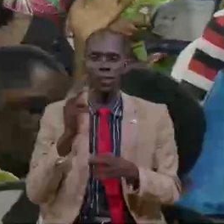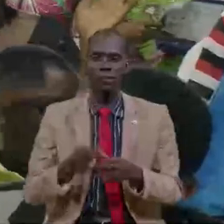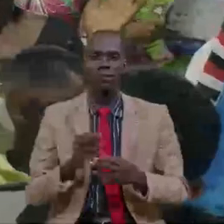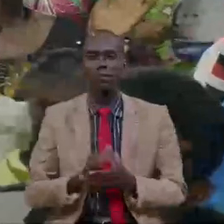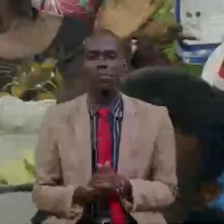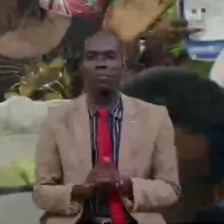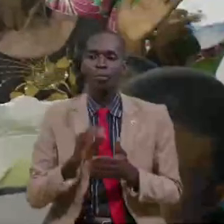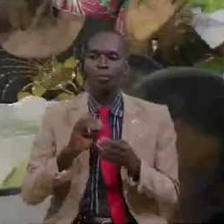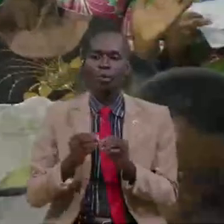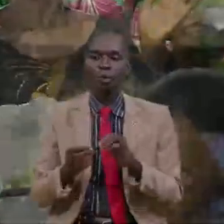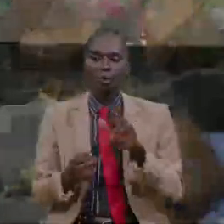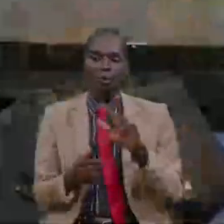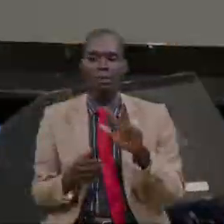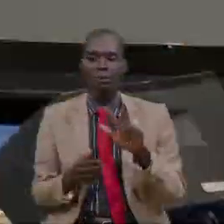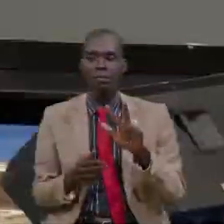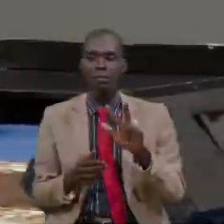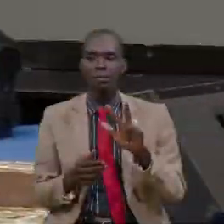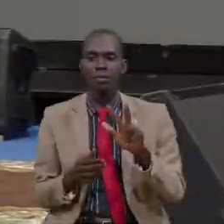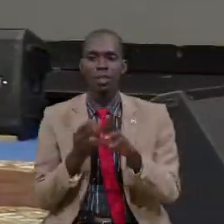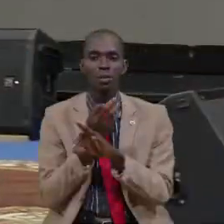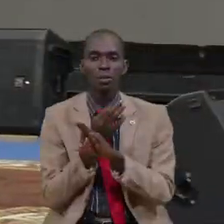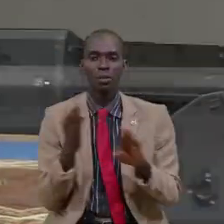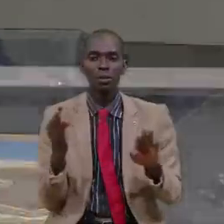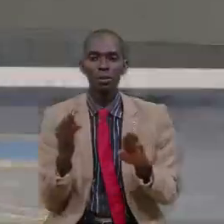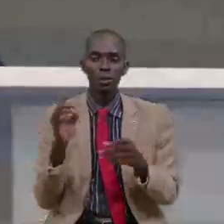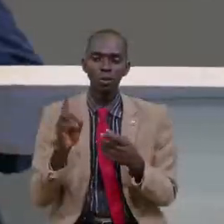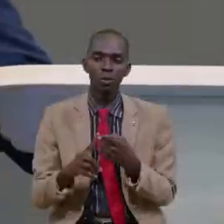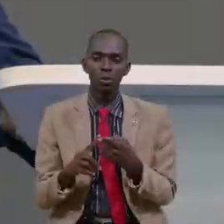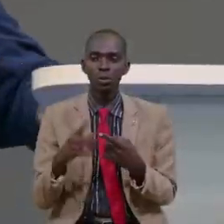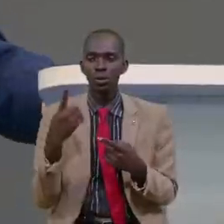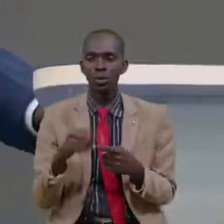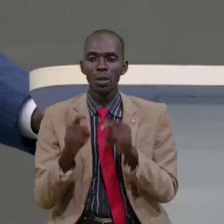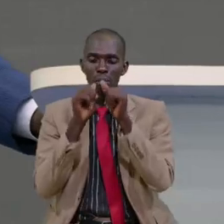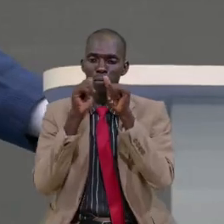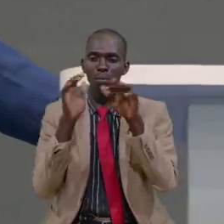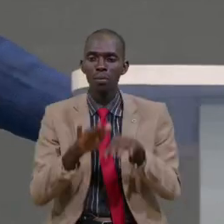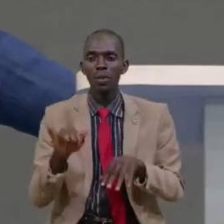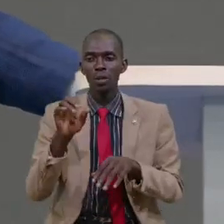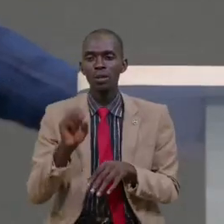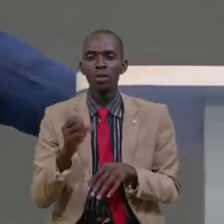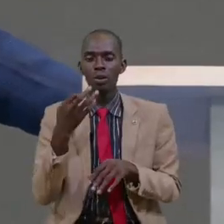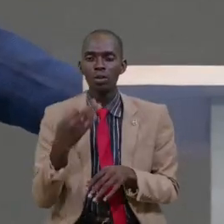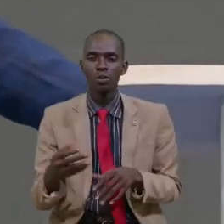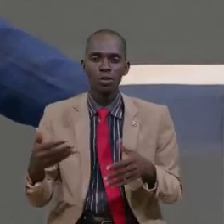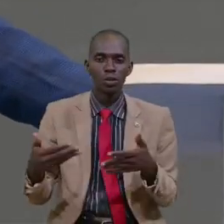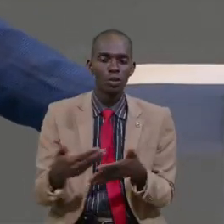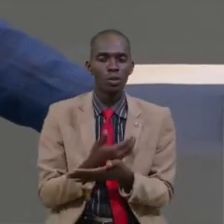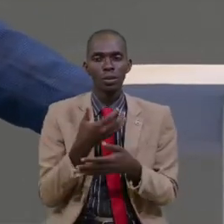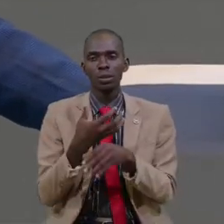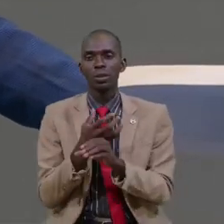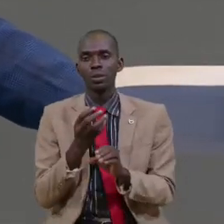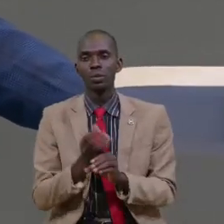Jésus. Troisième maintenant, la libération pour les bénédictions de la